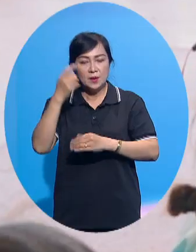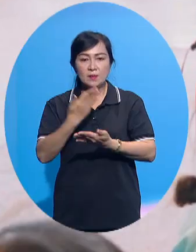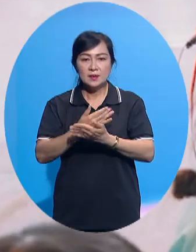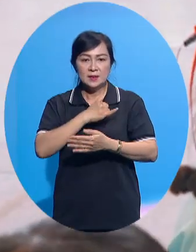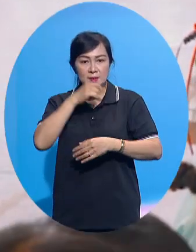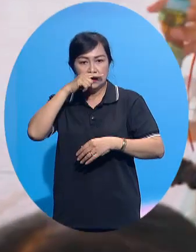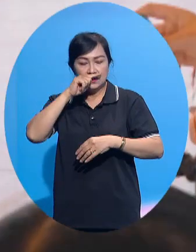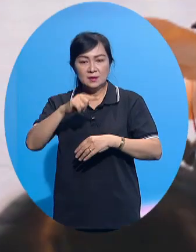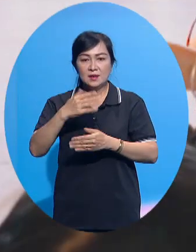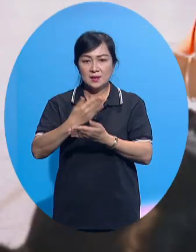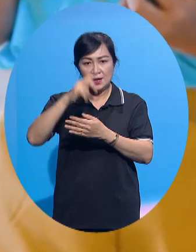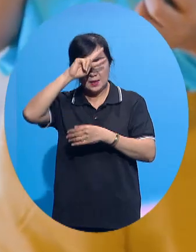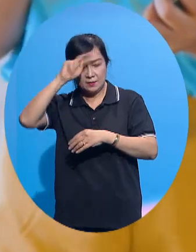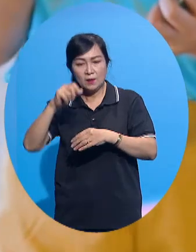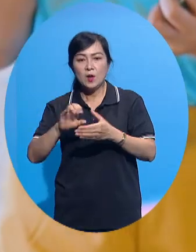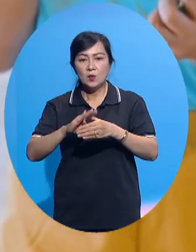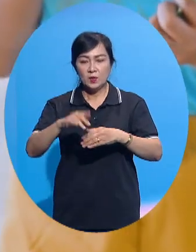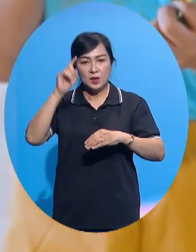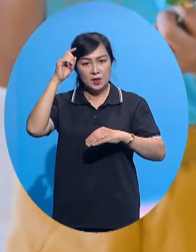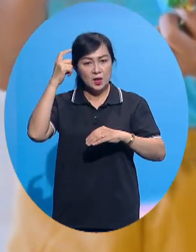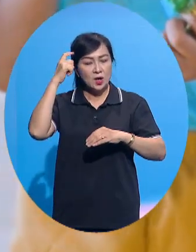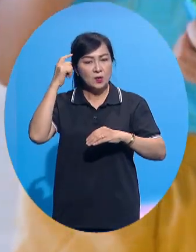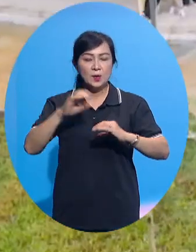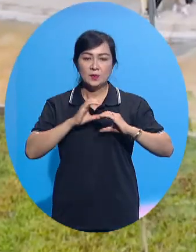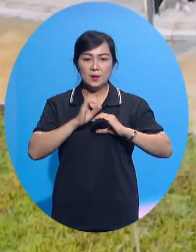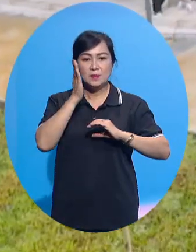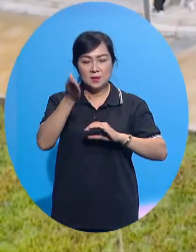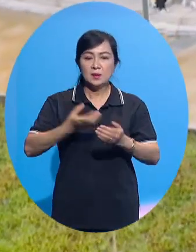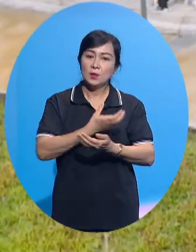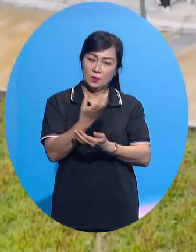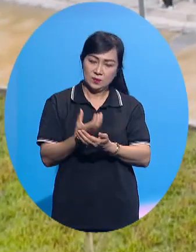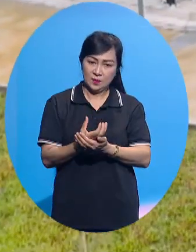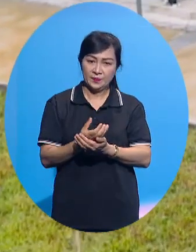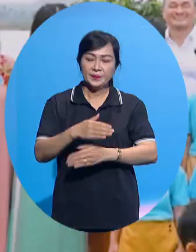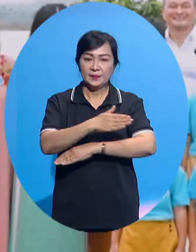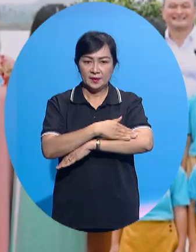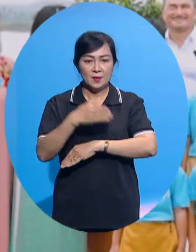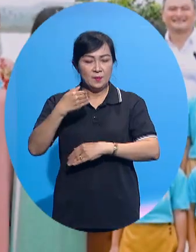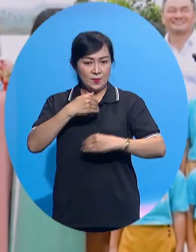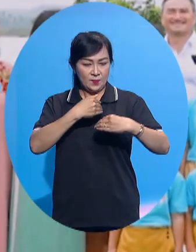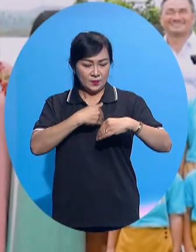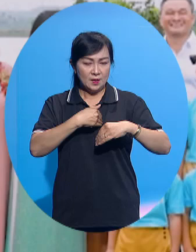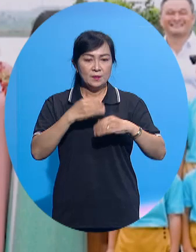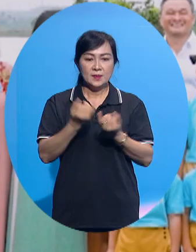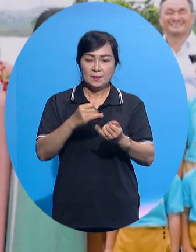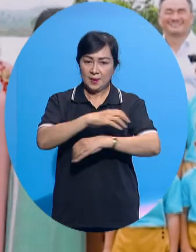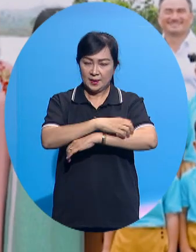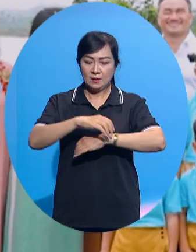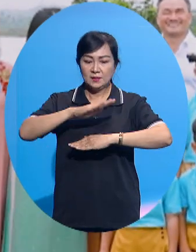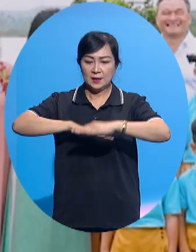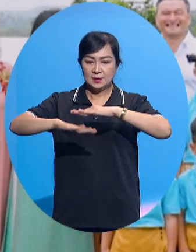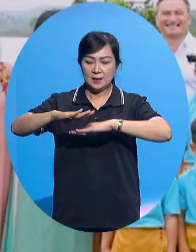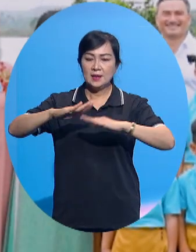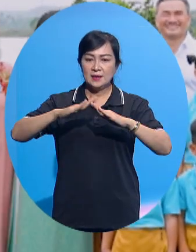thương yêu hiểu để hạnh phúc quỷ hiểu về trái tim với nhiều hoạt động hướng về Cộng đồng như tài trợ phẫu thuật tim cho trẻ em nghèo xâ nhà tình